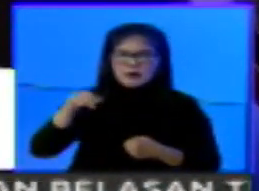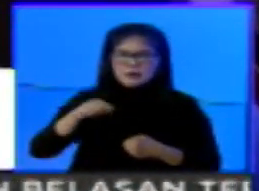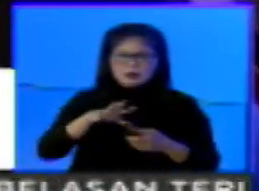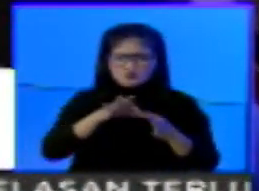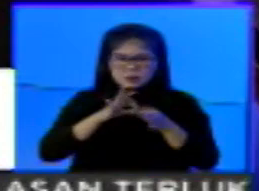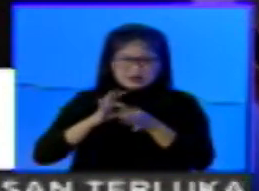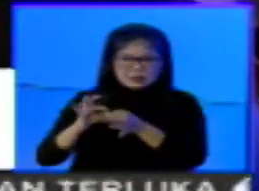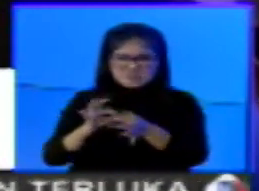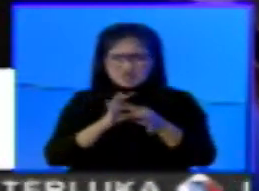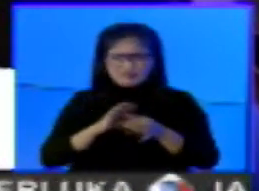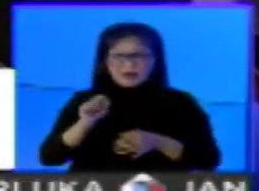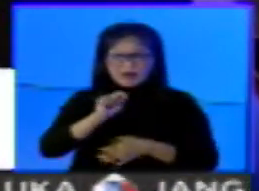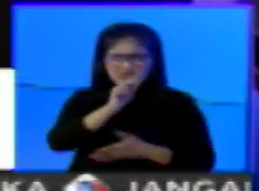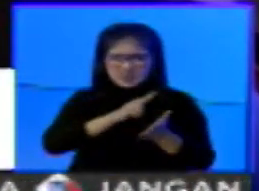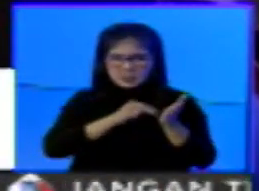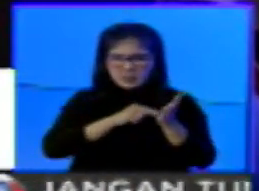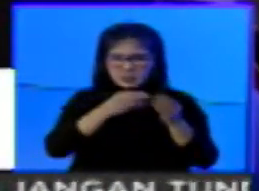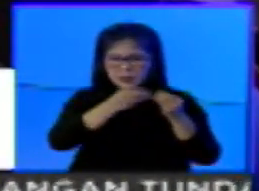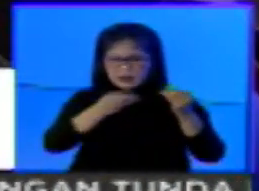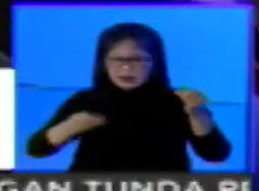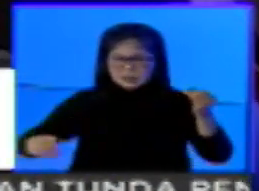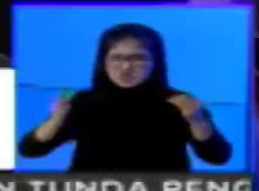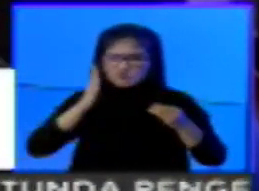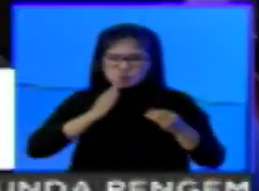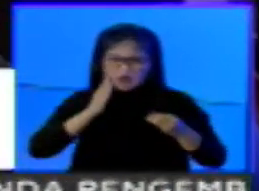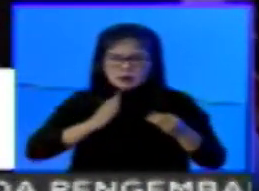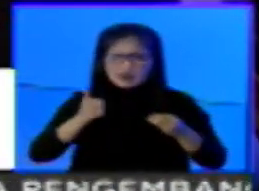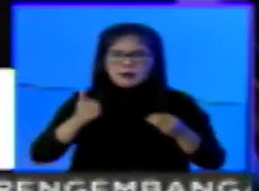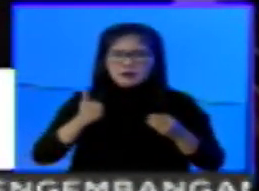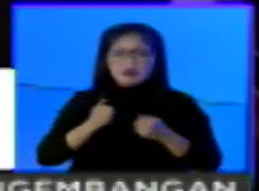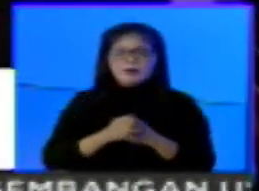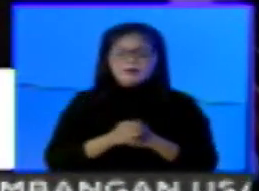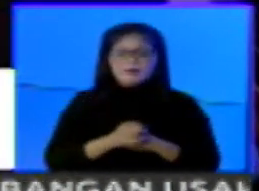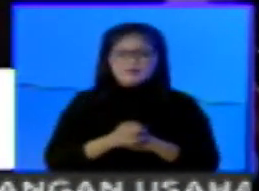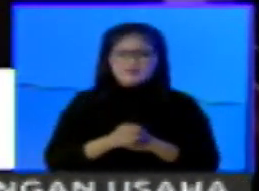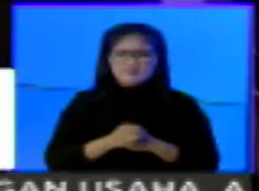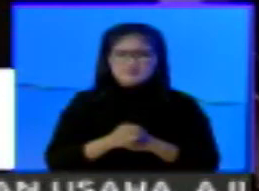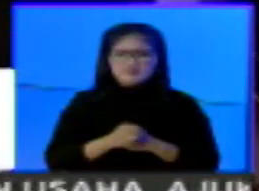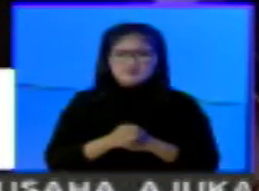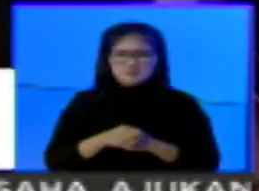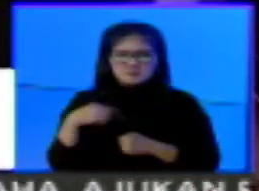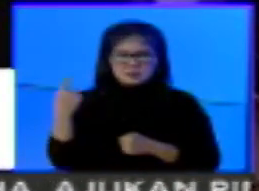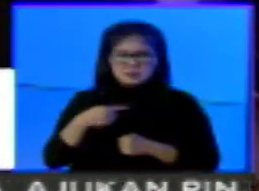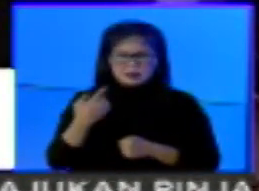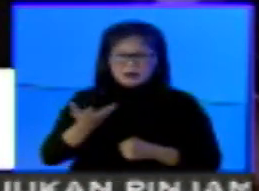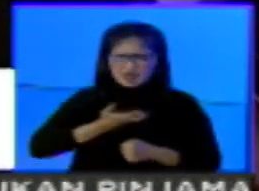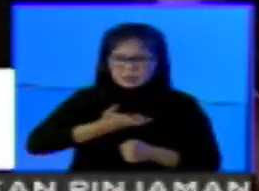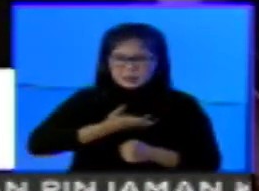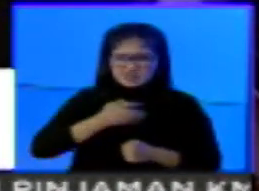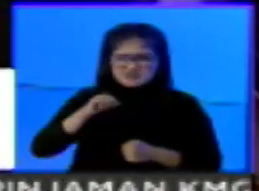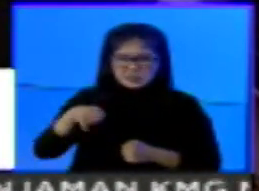menginternalisasikan nilai-nilai kepada generasi muda, dan tentu kita ingin bahwa jati diri